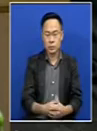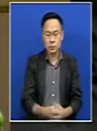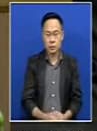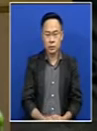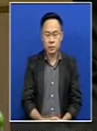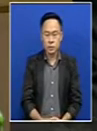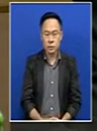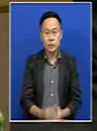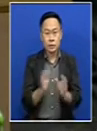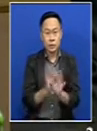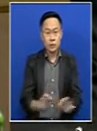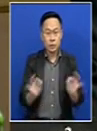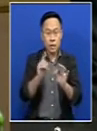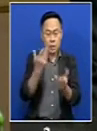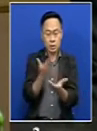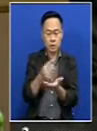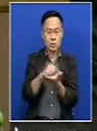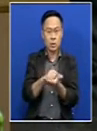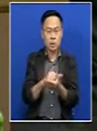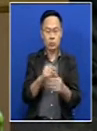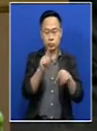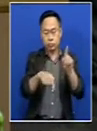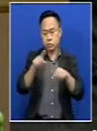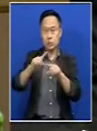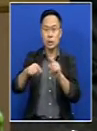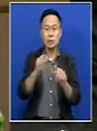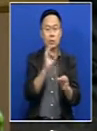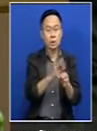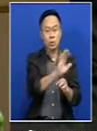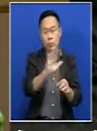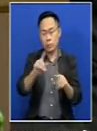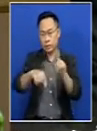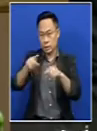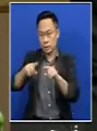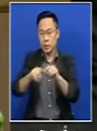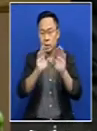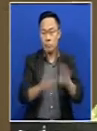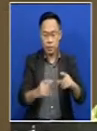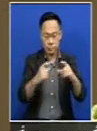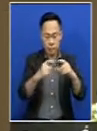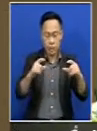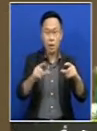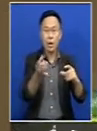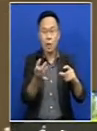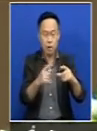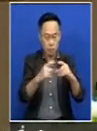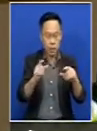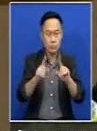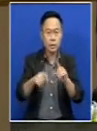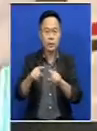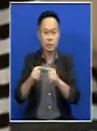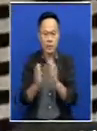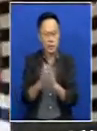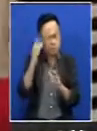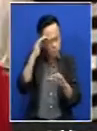งจุดที่สำคัญก็คือค่าธรรมเนียมมันอาจจะแตกต่างกันไปได้บ้างนะครับขึ้นอยู่กับแต่ละธนาคารแต่ภาพรว